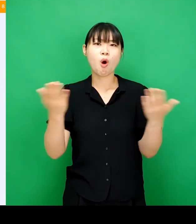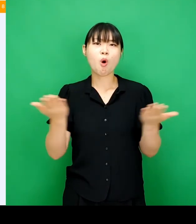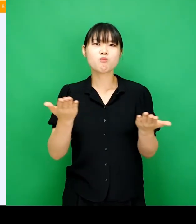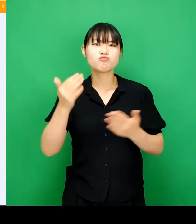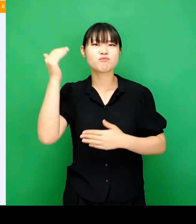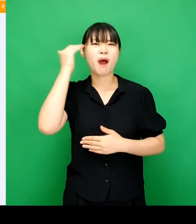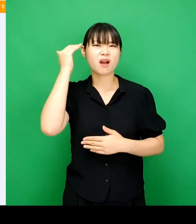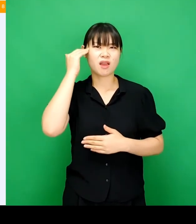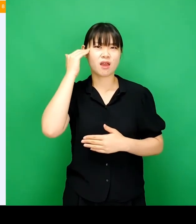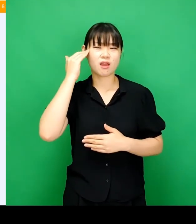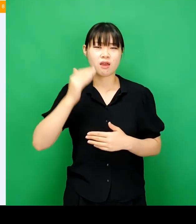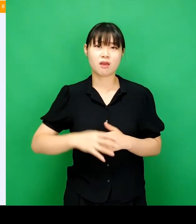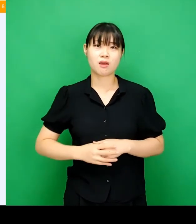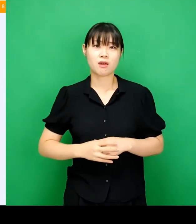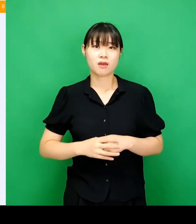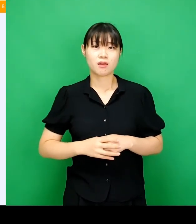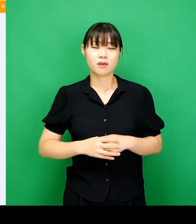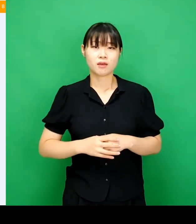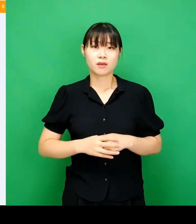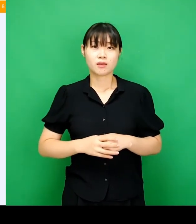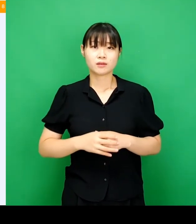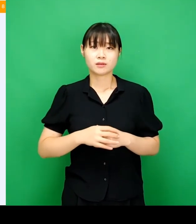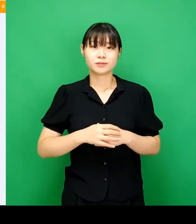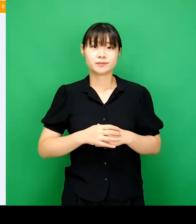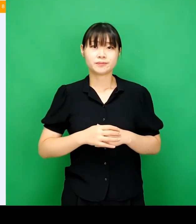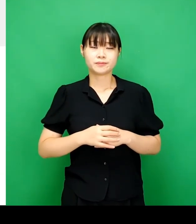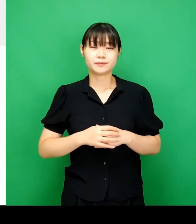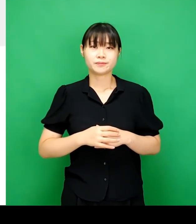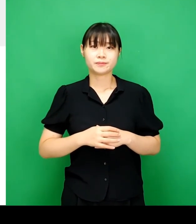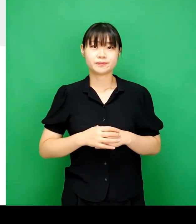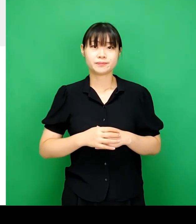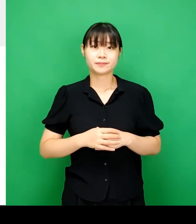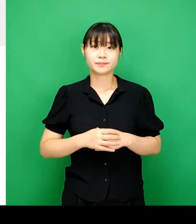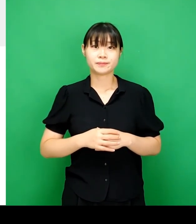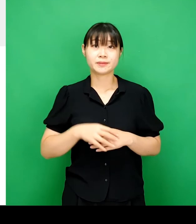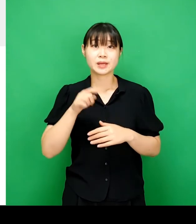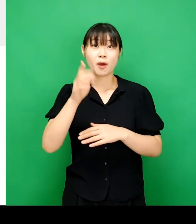된다면 업무방해죄가 해당됩니다.